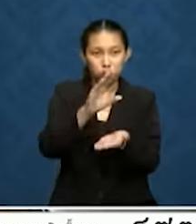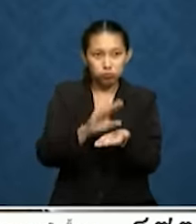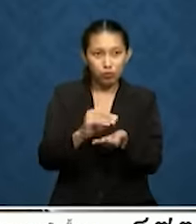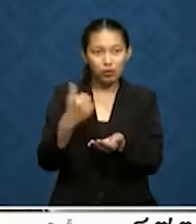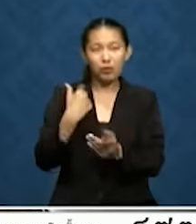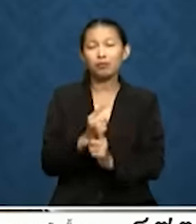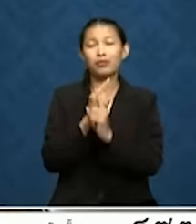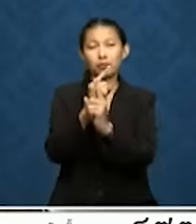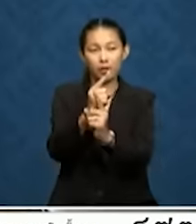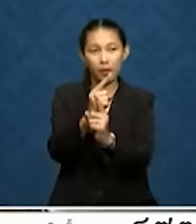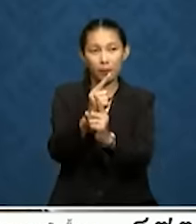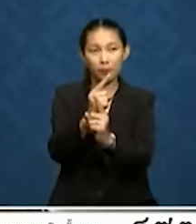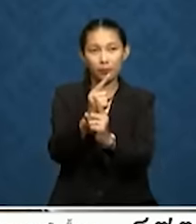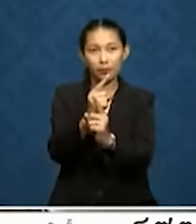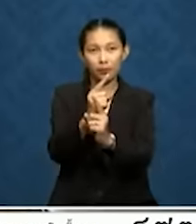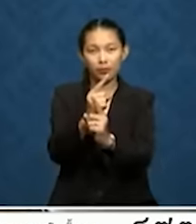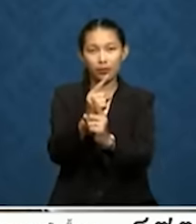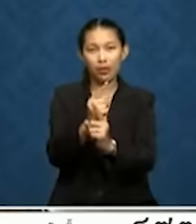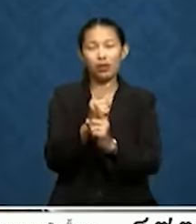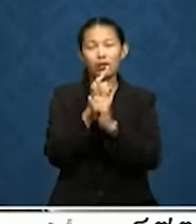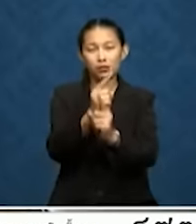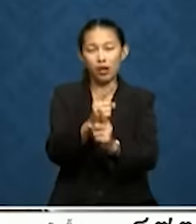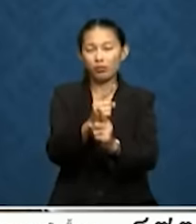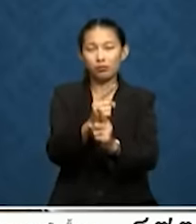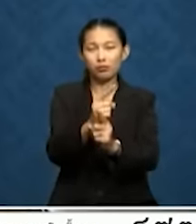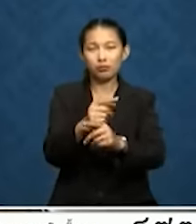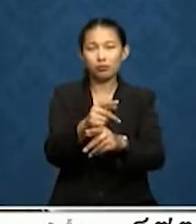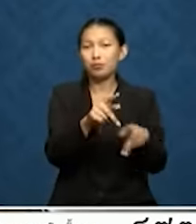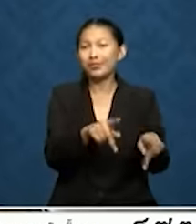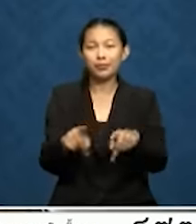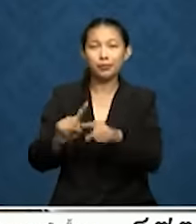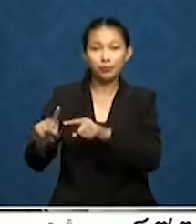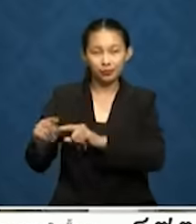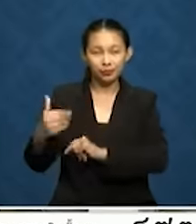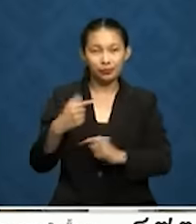ตามที่เป็นไปตามระเบียบประเพณีต่อไปครับขอบคุณครับ